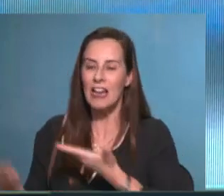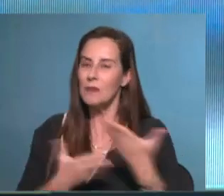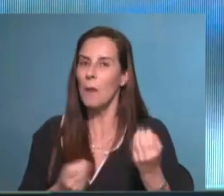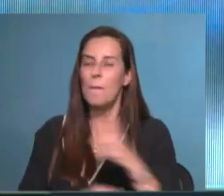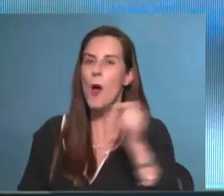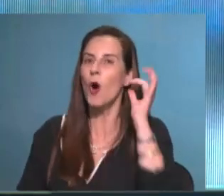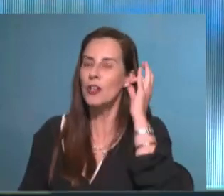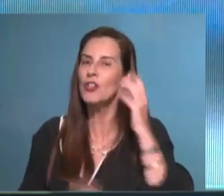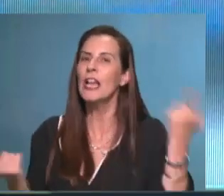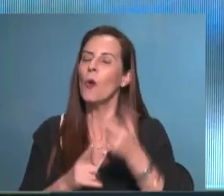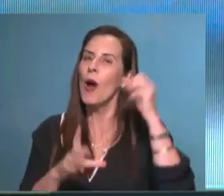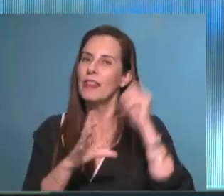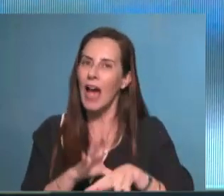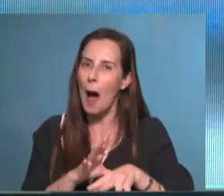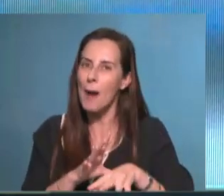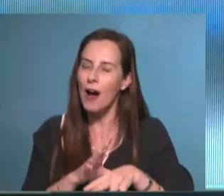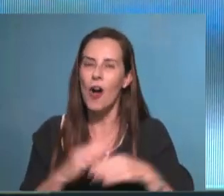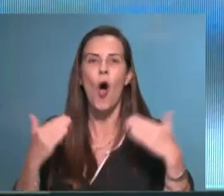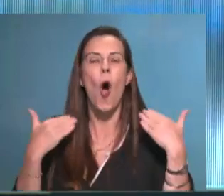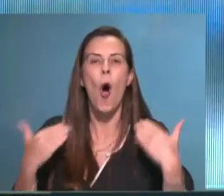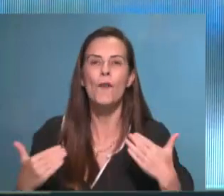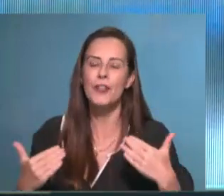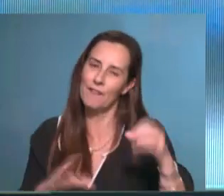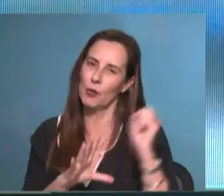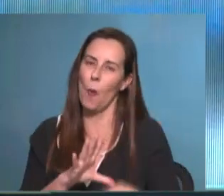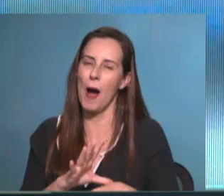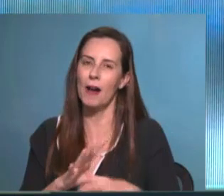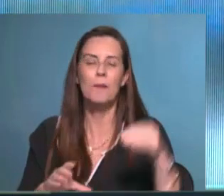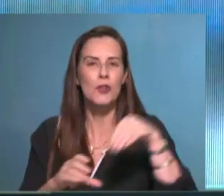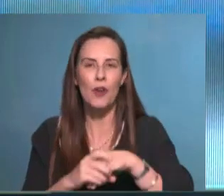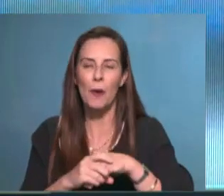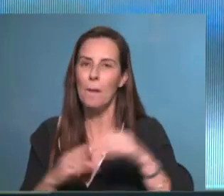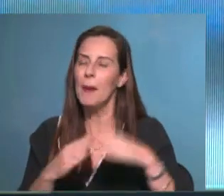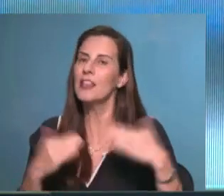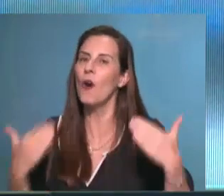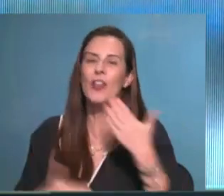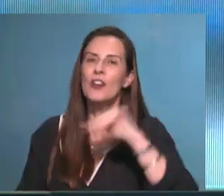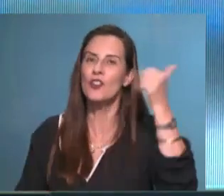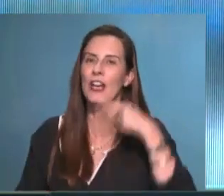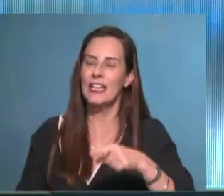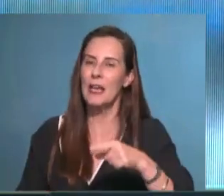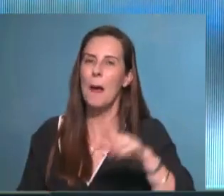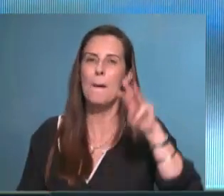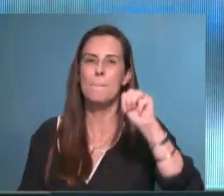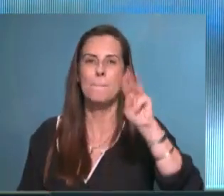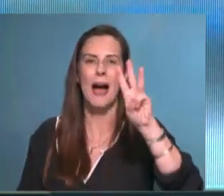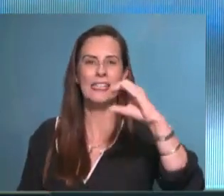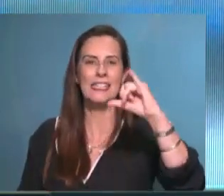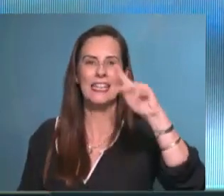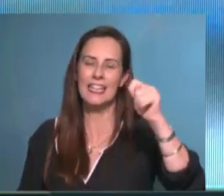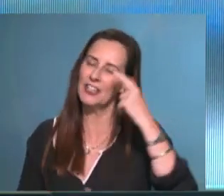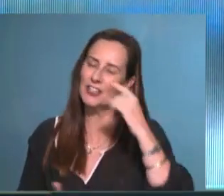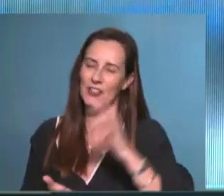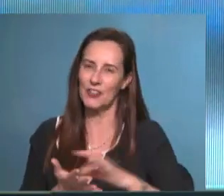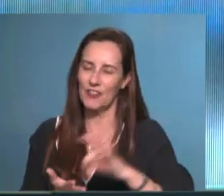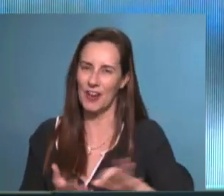לאירוע התרמה בכותרת אופנה לפילנטרופיה, בהשתתפות בית האופנה הראשון של ישראל, מסקית. מדווחת כתבתנו בניו